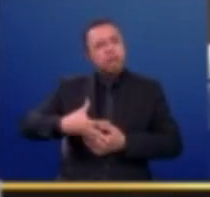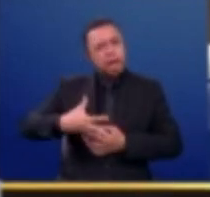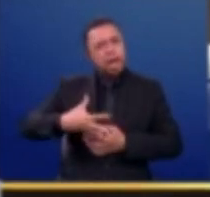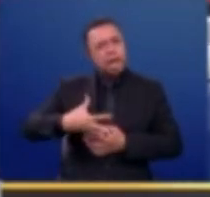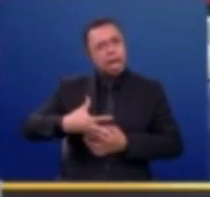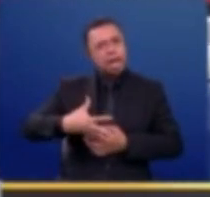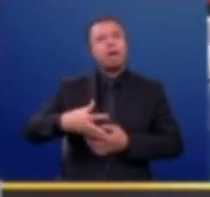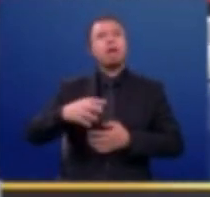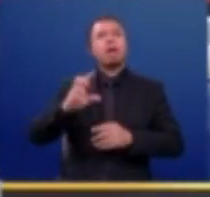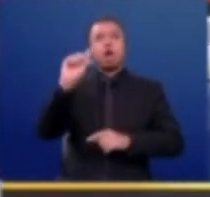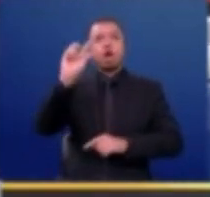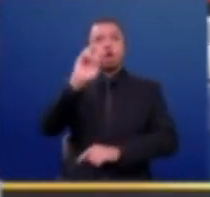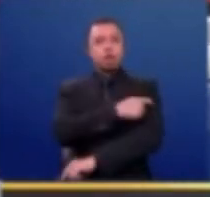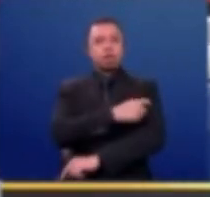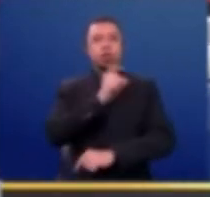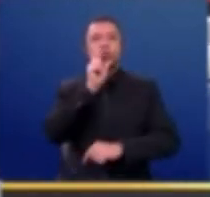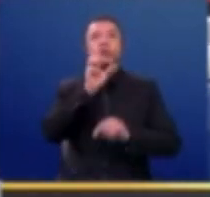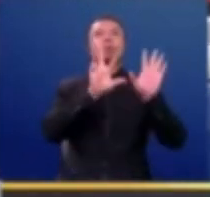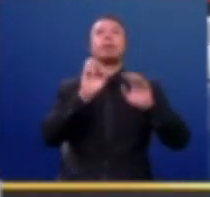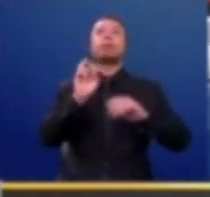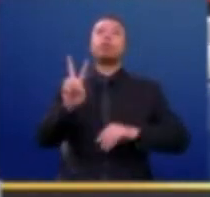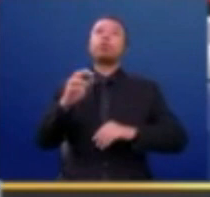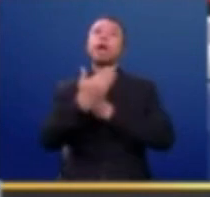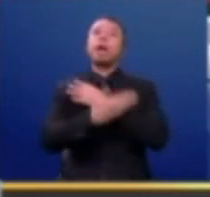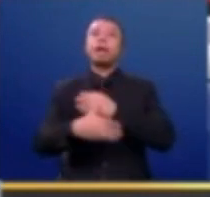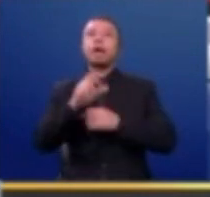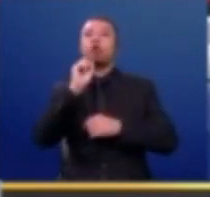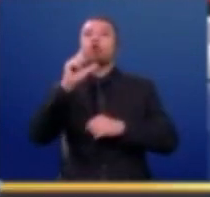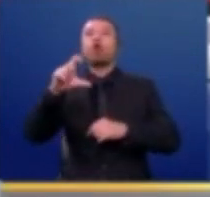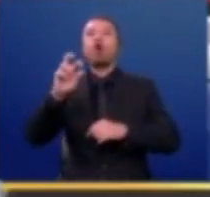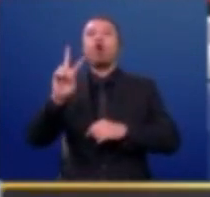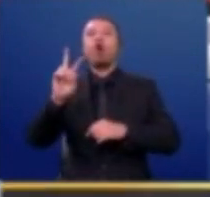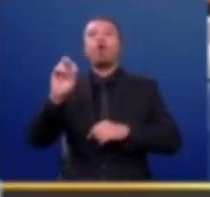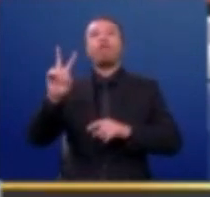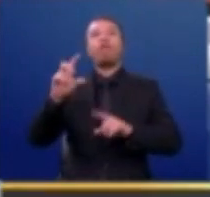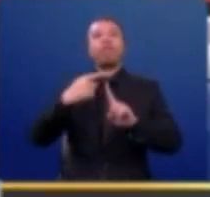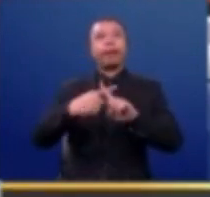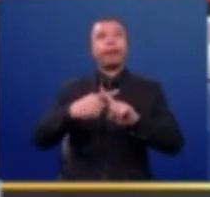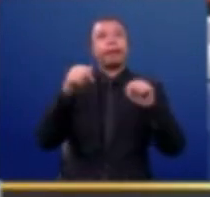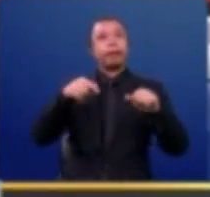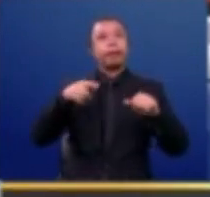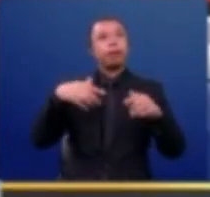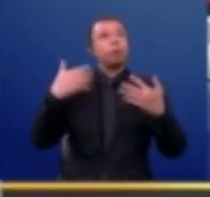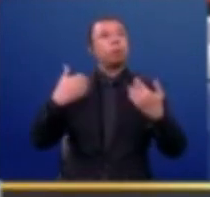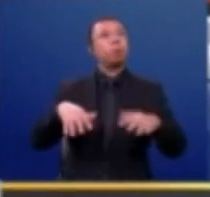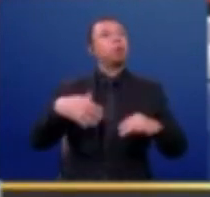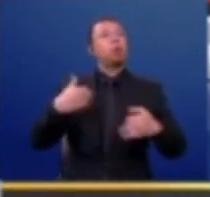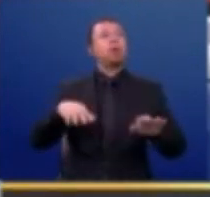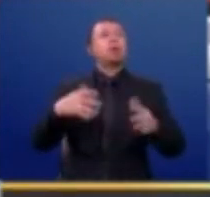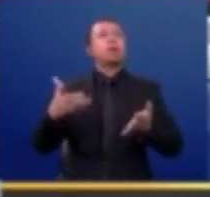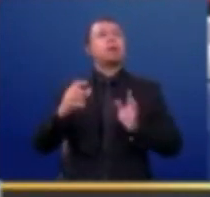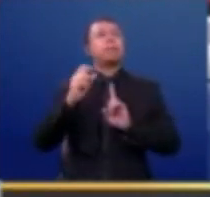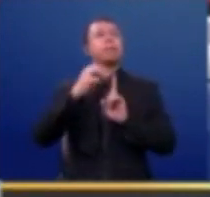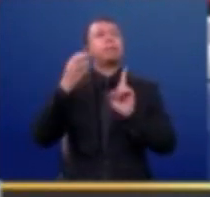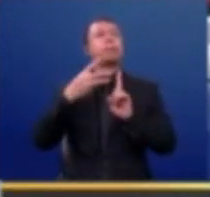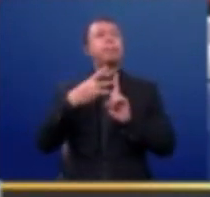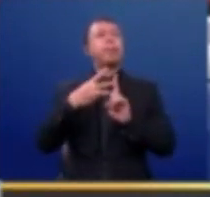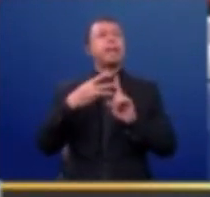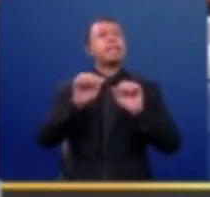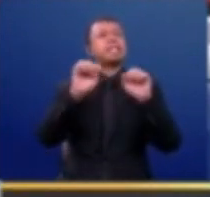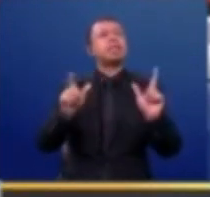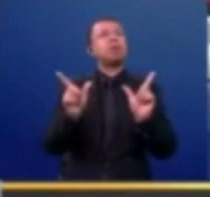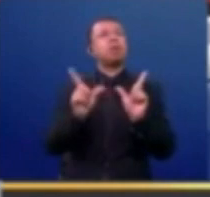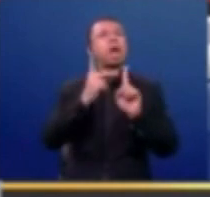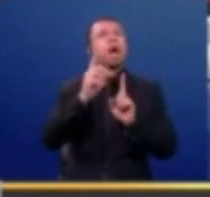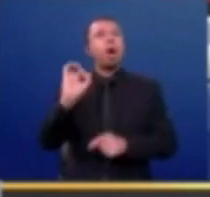ini untuk 92 negara untuk COVAX. Ini adalah tentunya Iqbal tahu mekanisme PBB, mekanisme WHO,